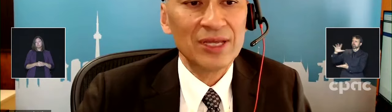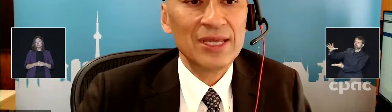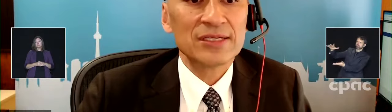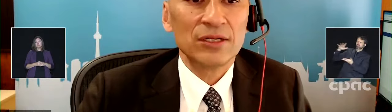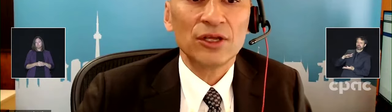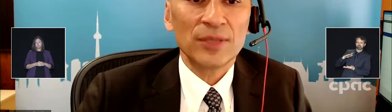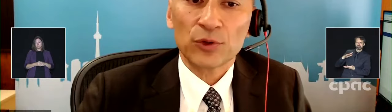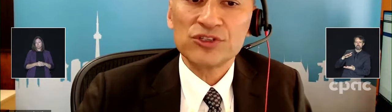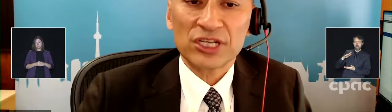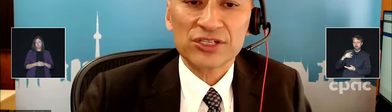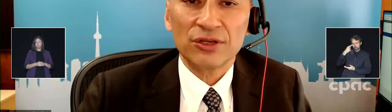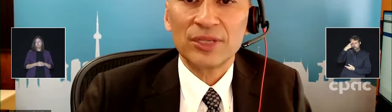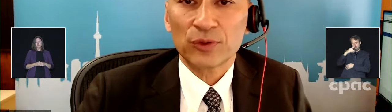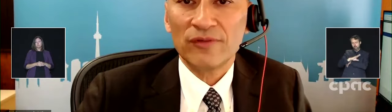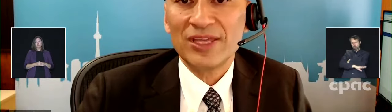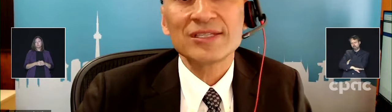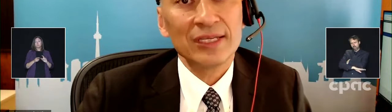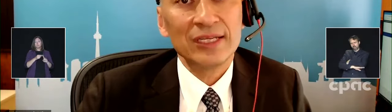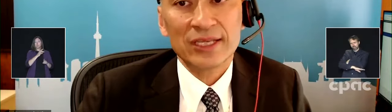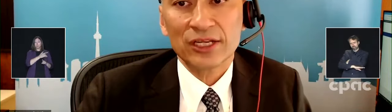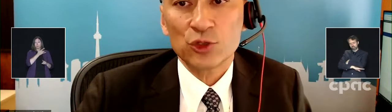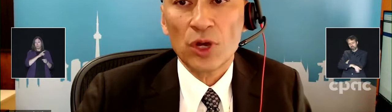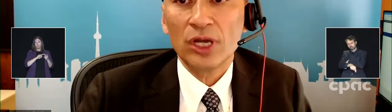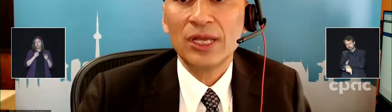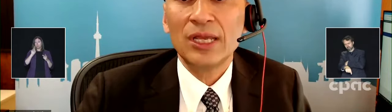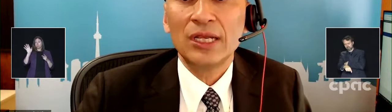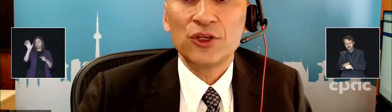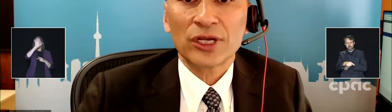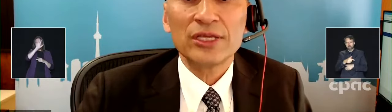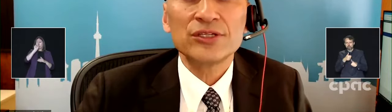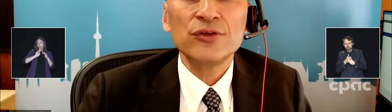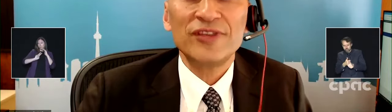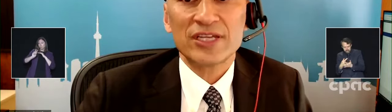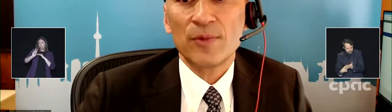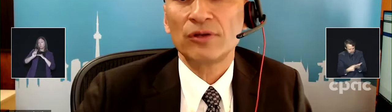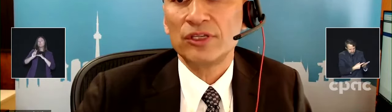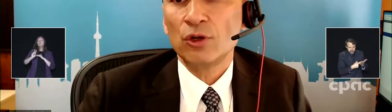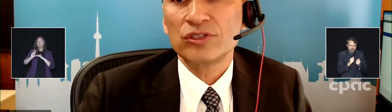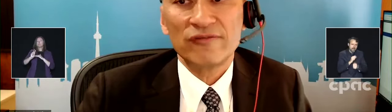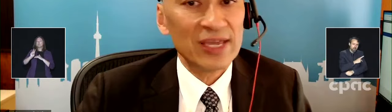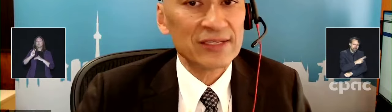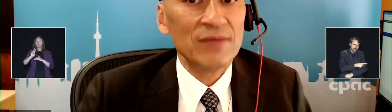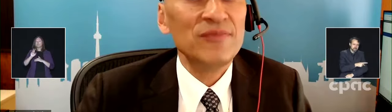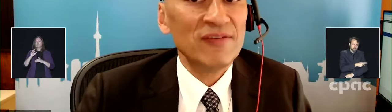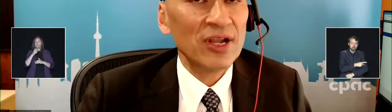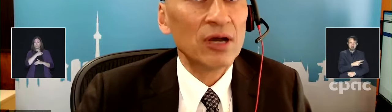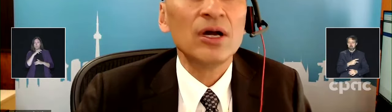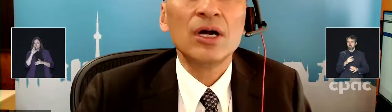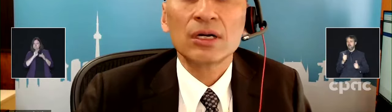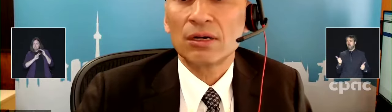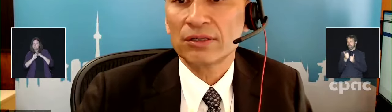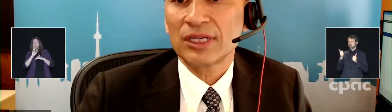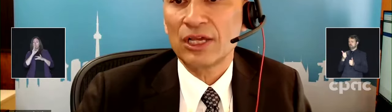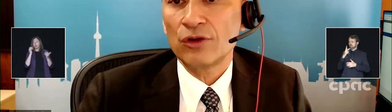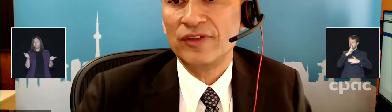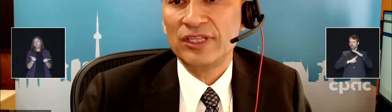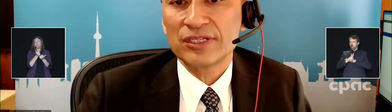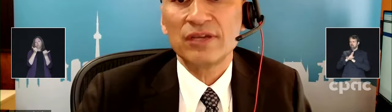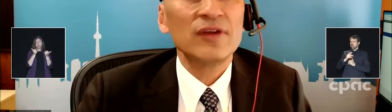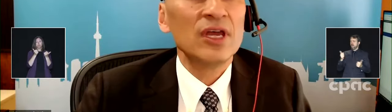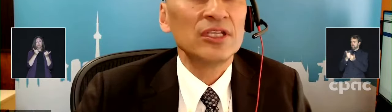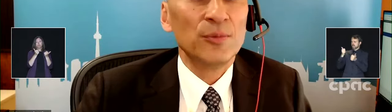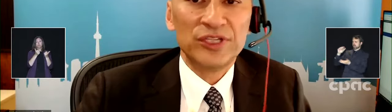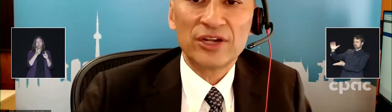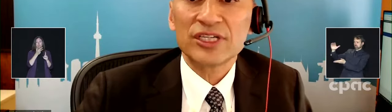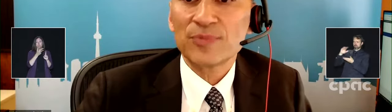selon les projections des provinces et des territoires, il y aura suffisamment de doses de vaccins bivalents contre la COVID-19 de